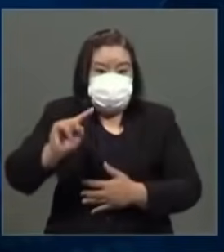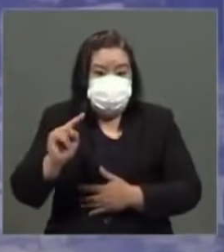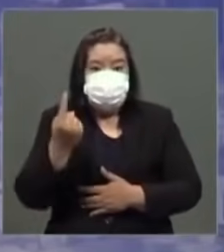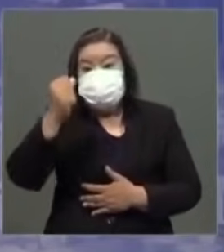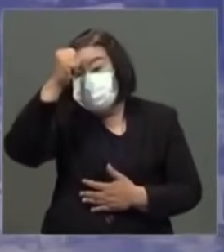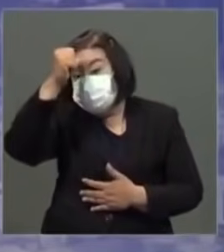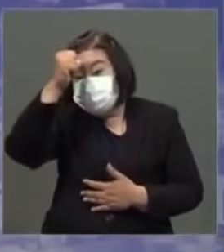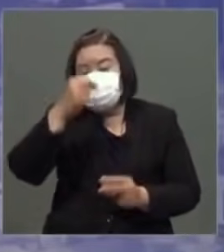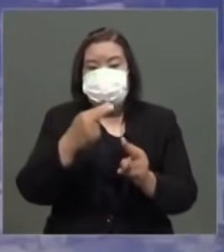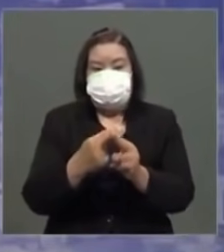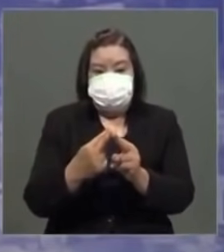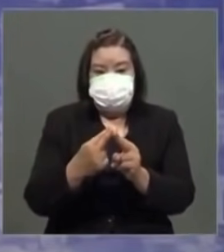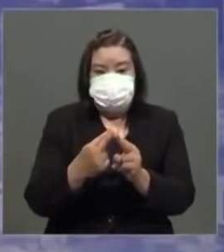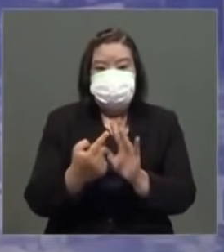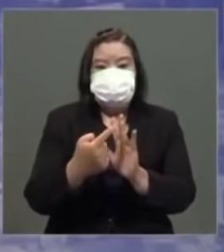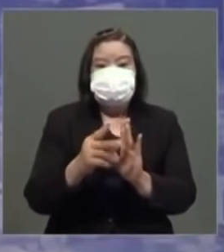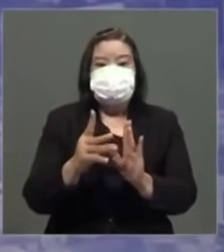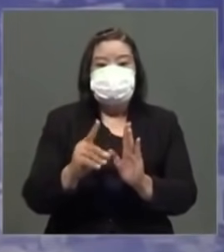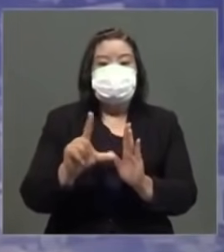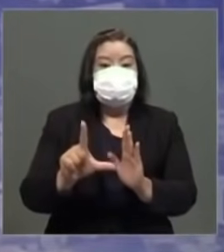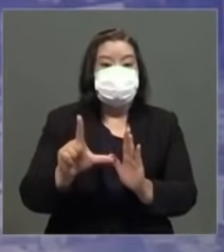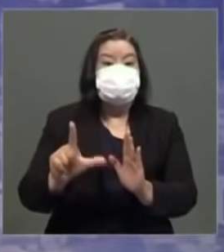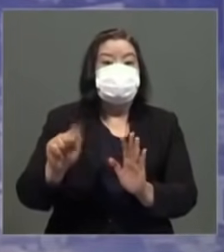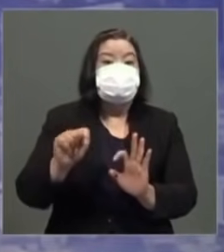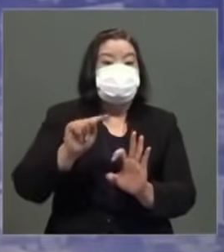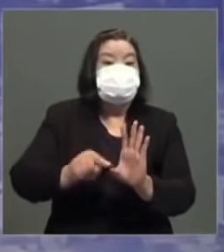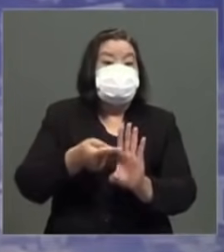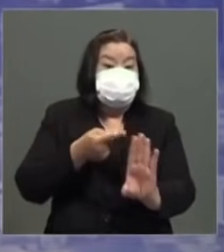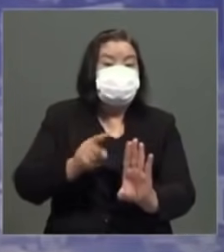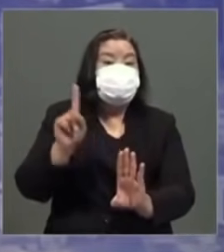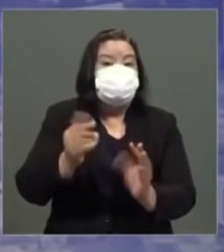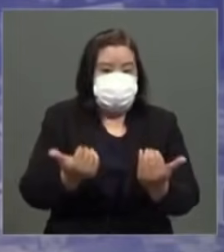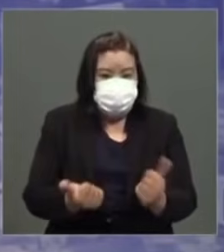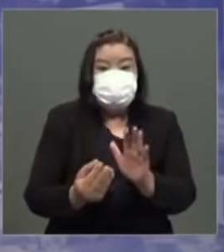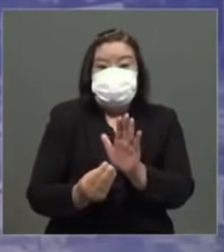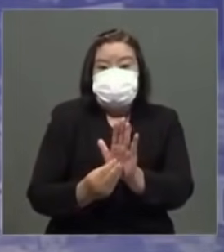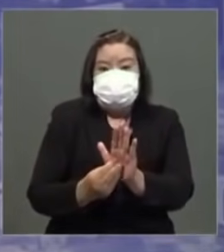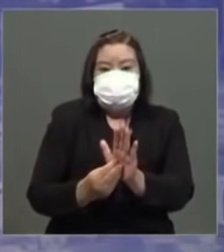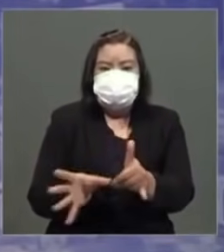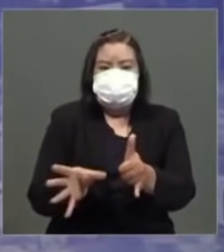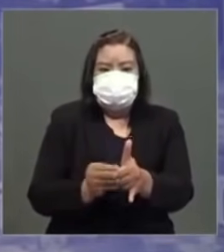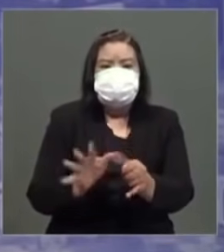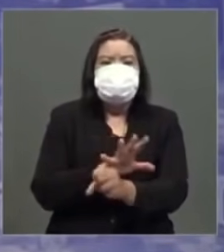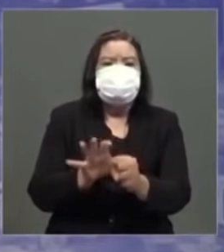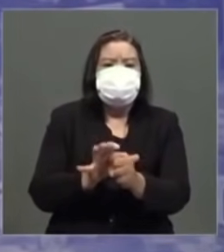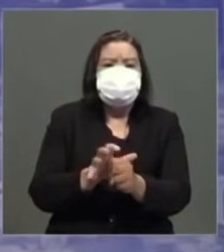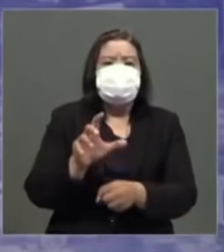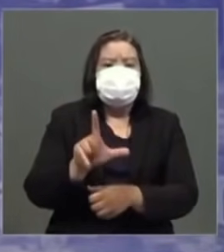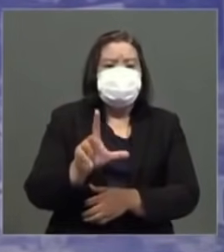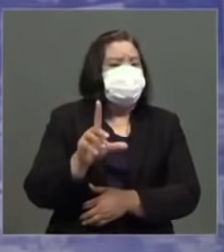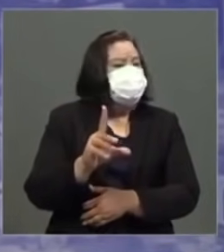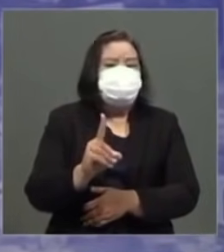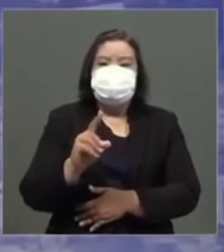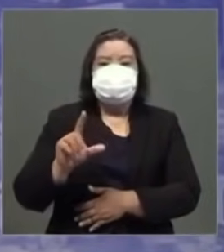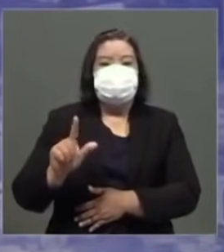เดียเนี่ยก็กำลังมาเพิ่มขึ้นจะเห็นภาพในกรุงเทพมหานครนะครับทางกระทรวงสาธารณสุขโดยกรมวิทย